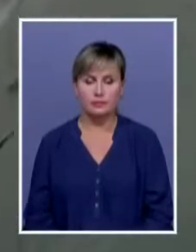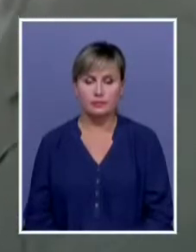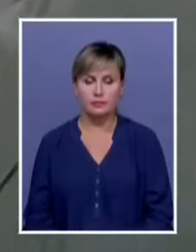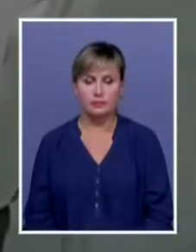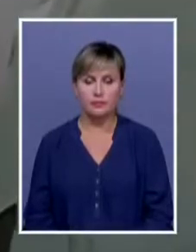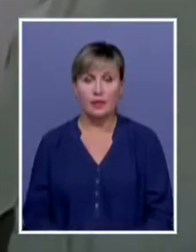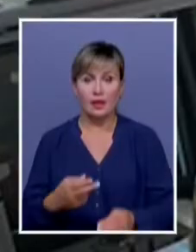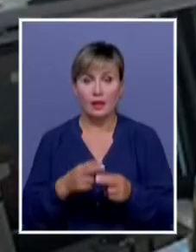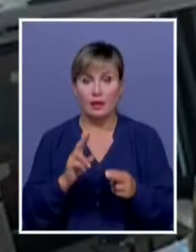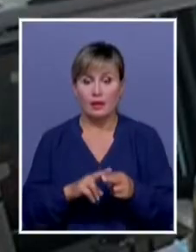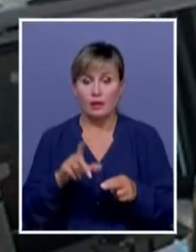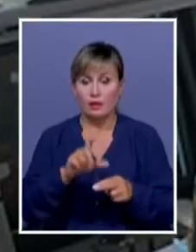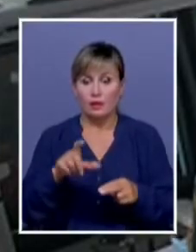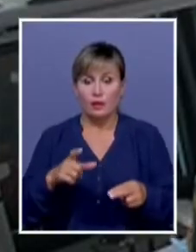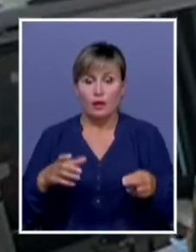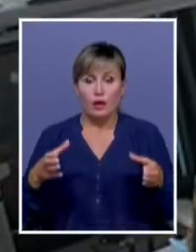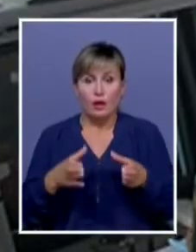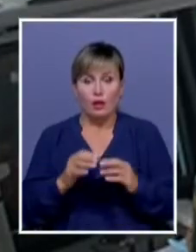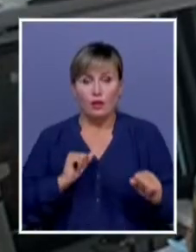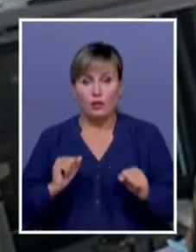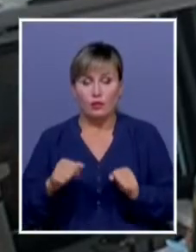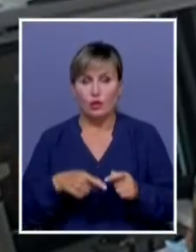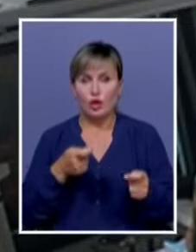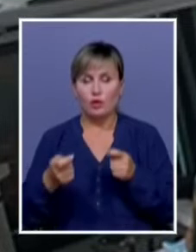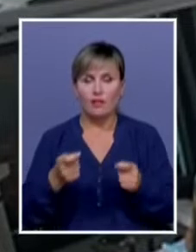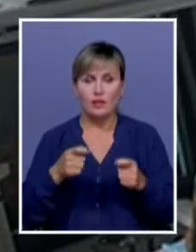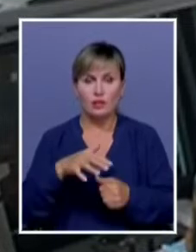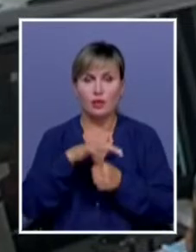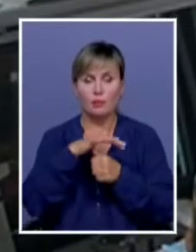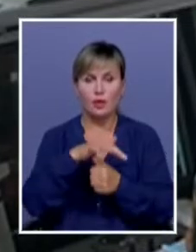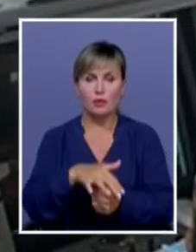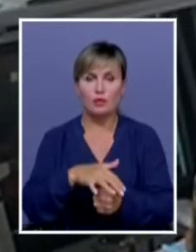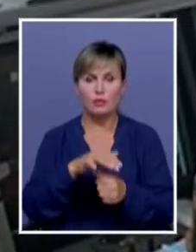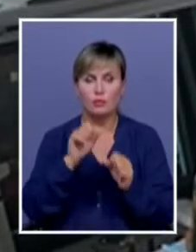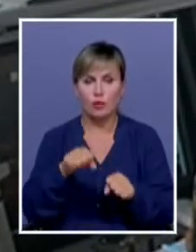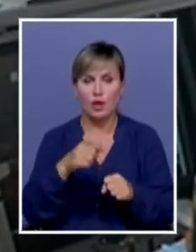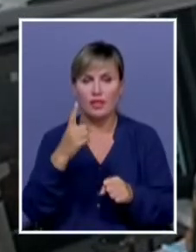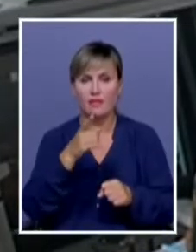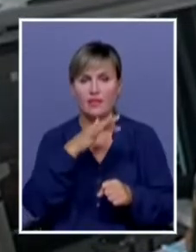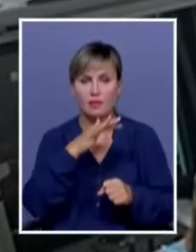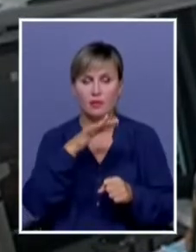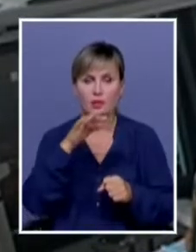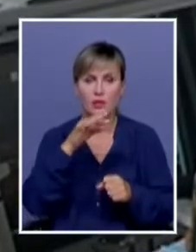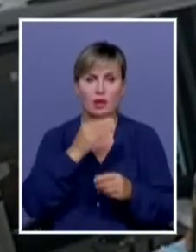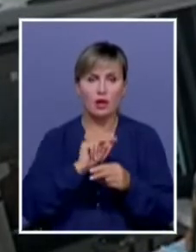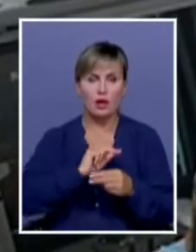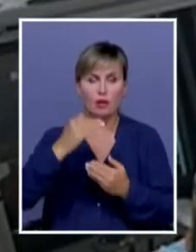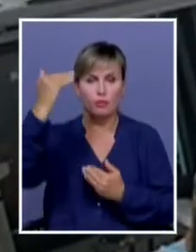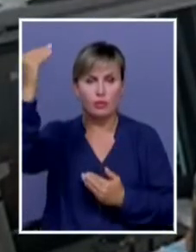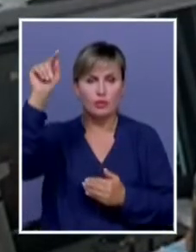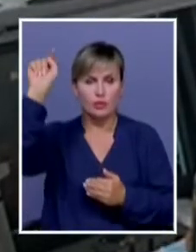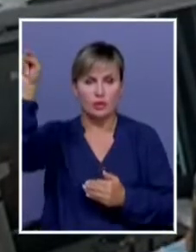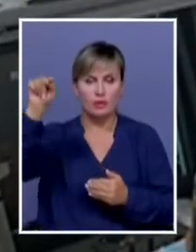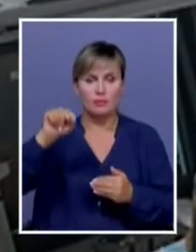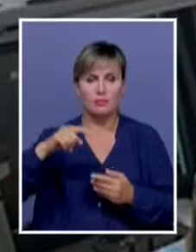А это святая святых, командный пункт. Отсюда руководители полетов способны одновременно координировать работу большого